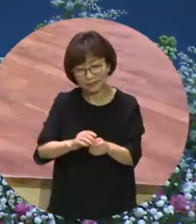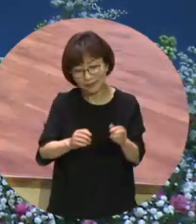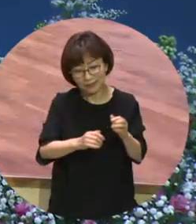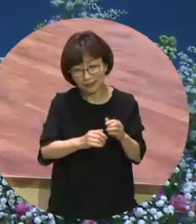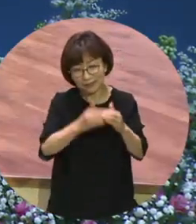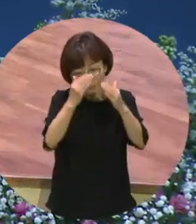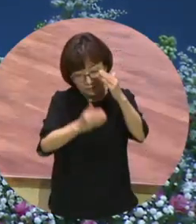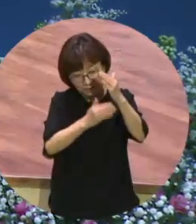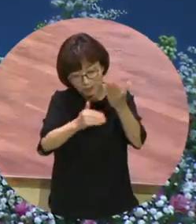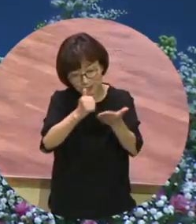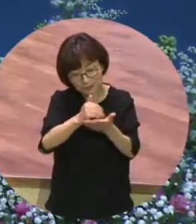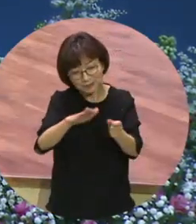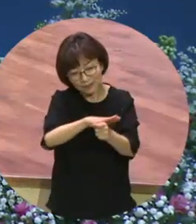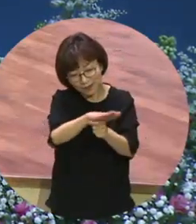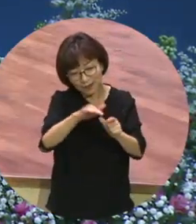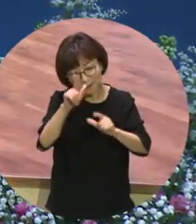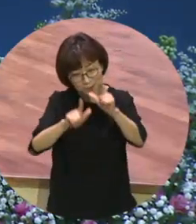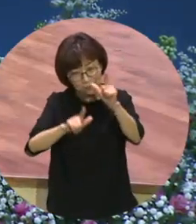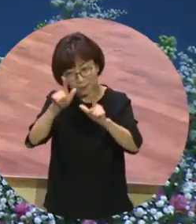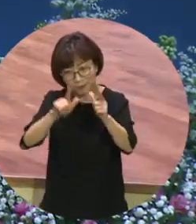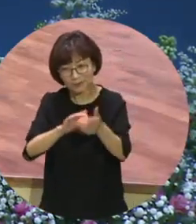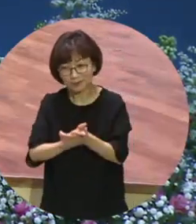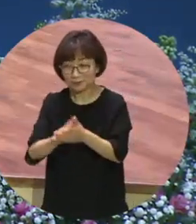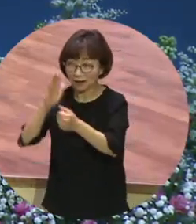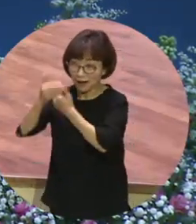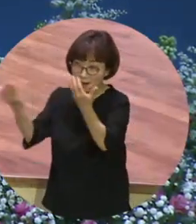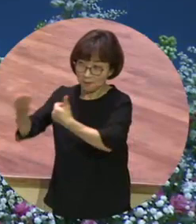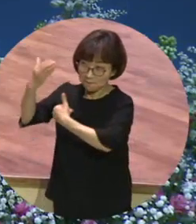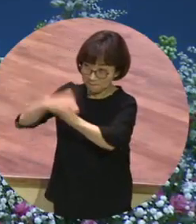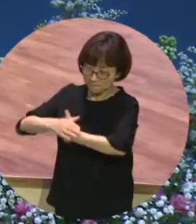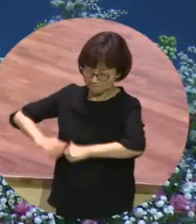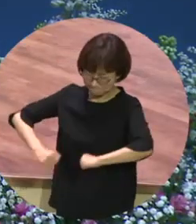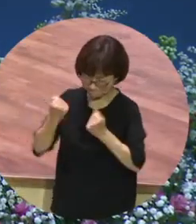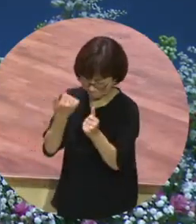직분에 대해서 헌신한 분이 참 하나님이 서시는 분이구나.